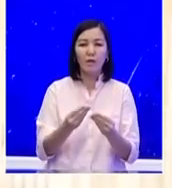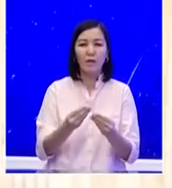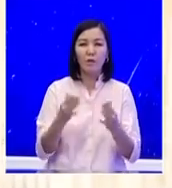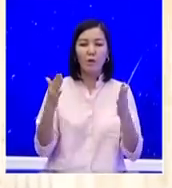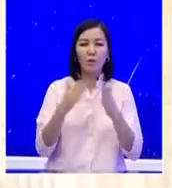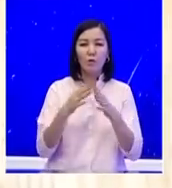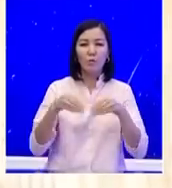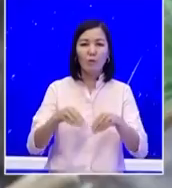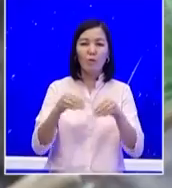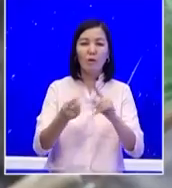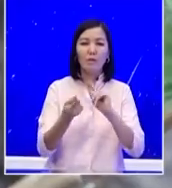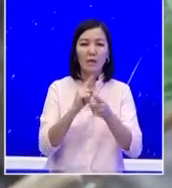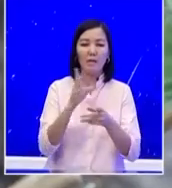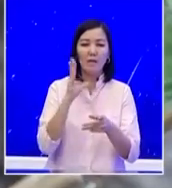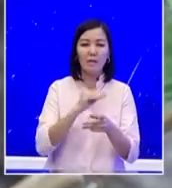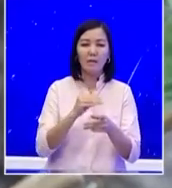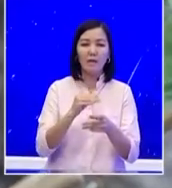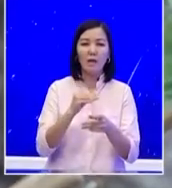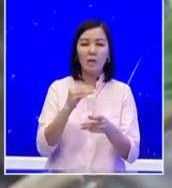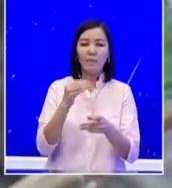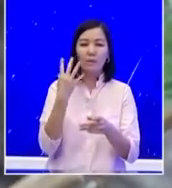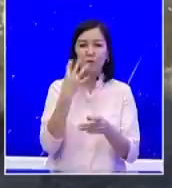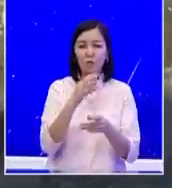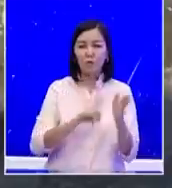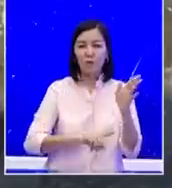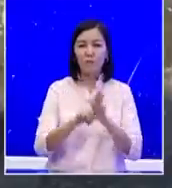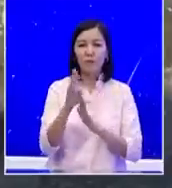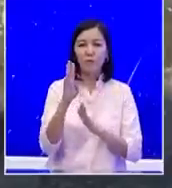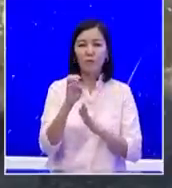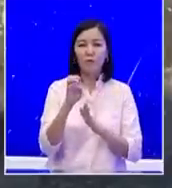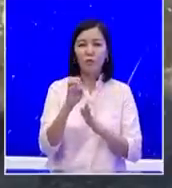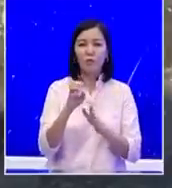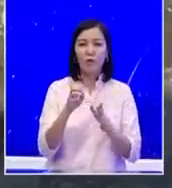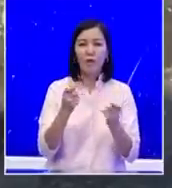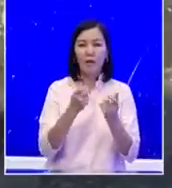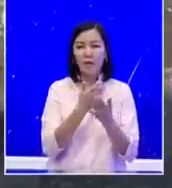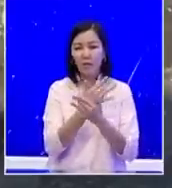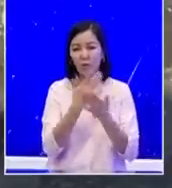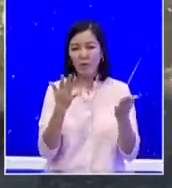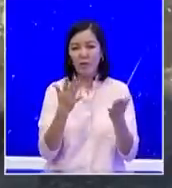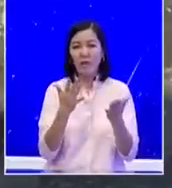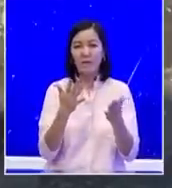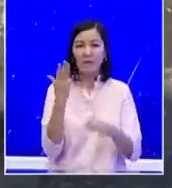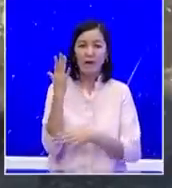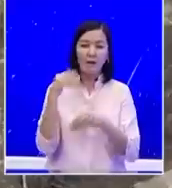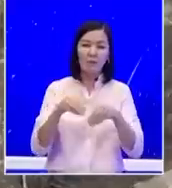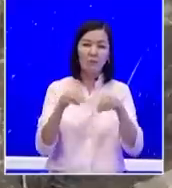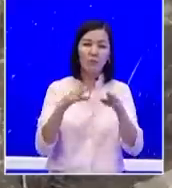бау-бақшаға айналдырып үлгерді. Күн жылына салысымен 400 түп қарақат, бүлдірген, 70 тал терек